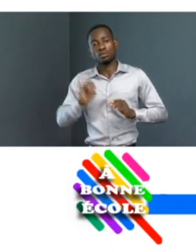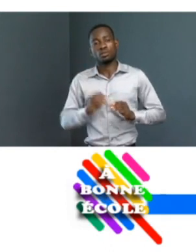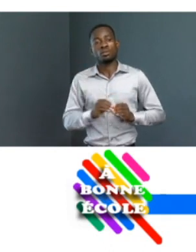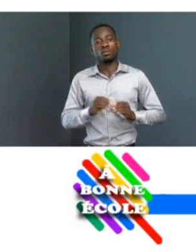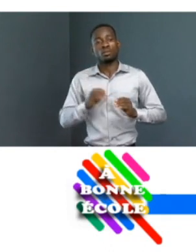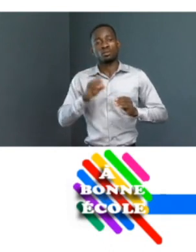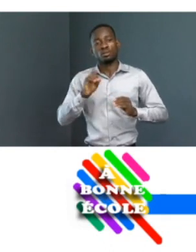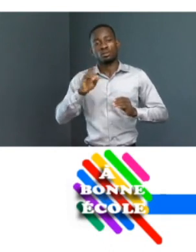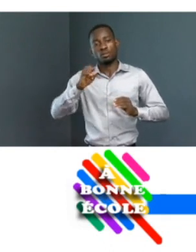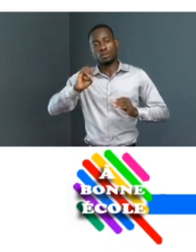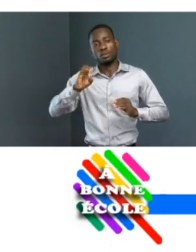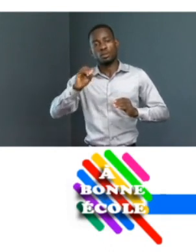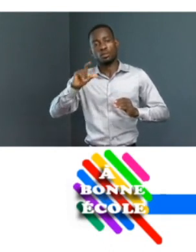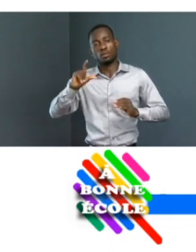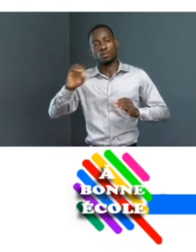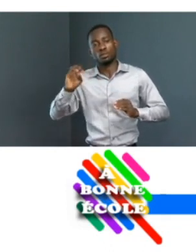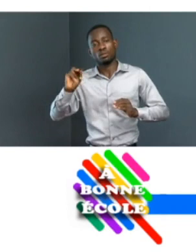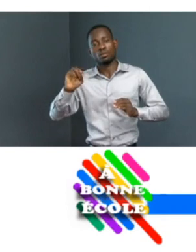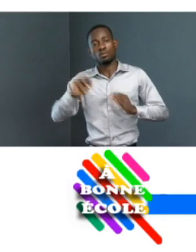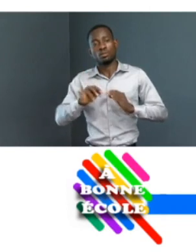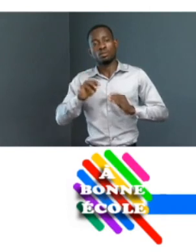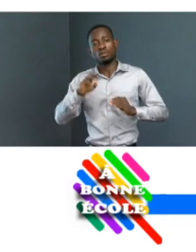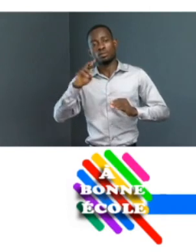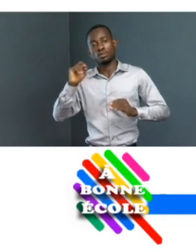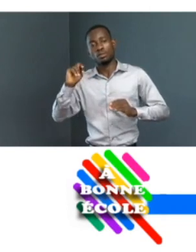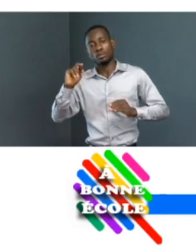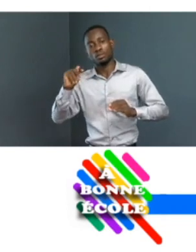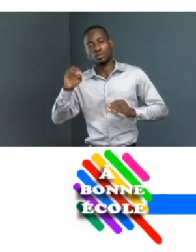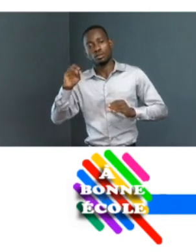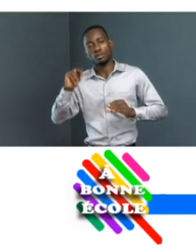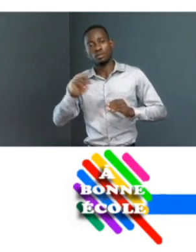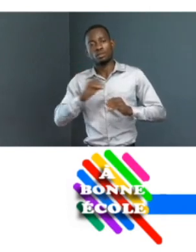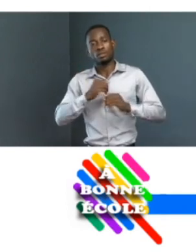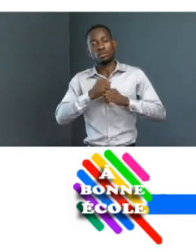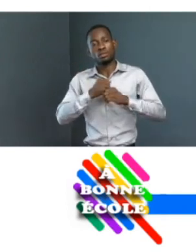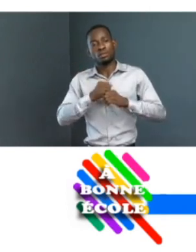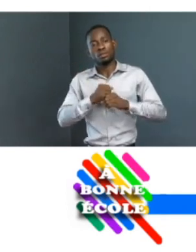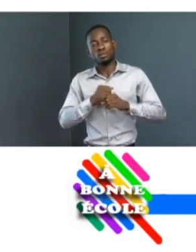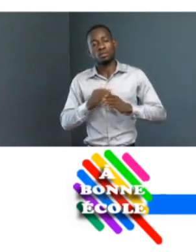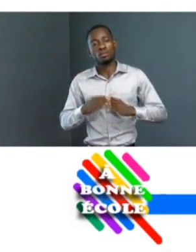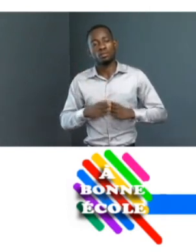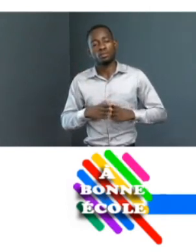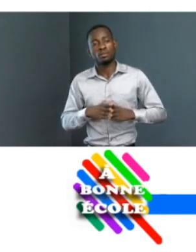une vision floue chez les personnes âgées ou bien chez les myopes.